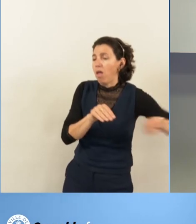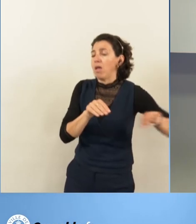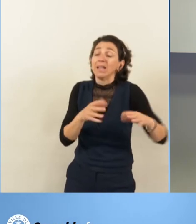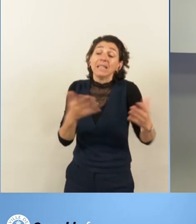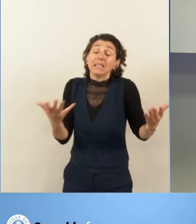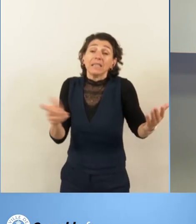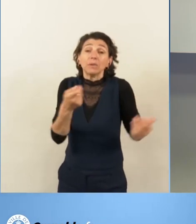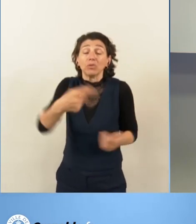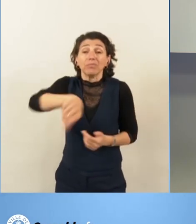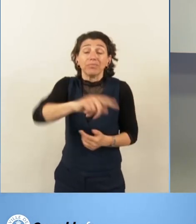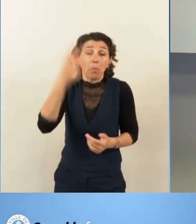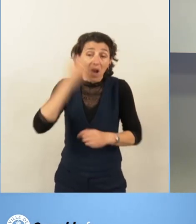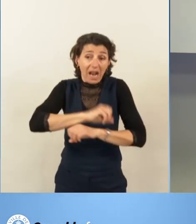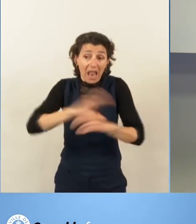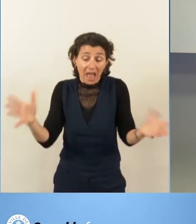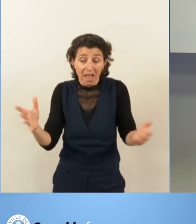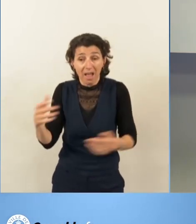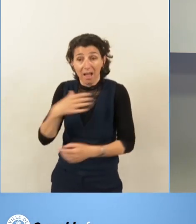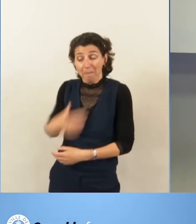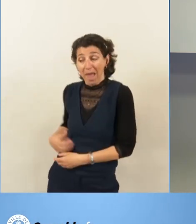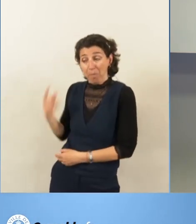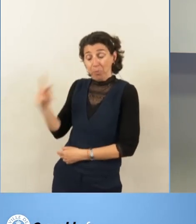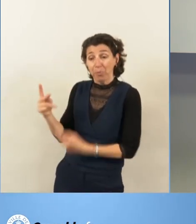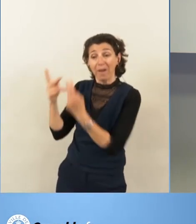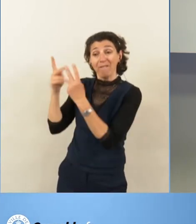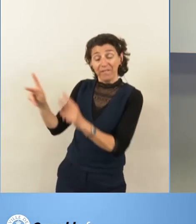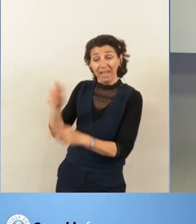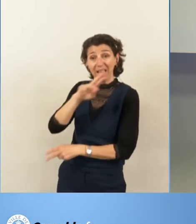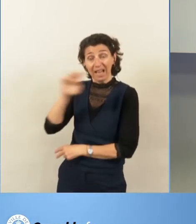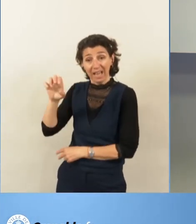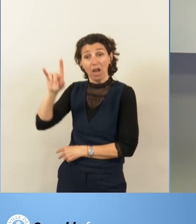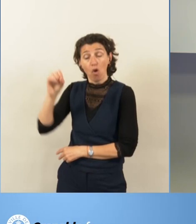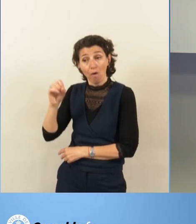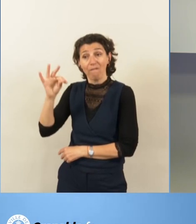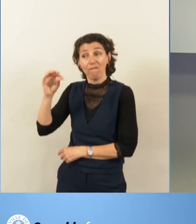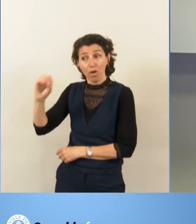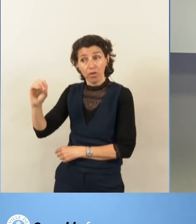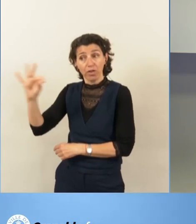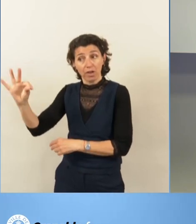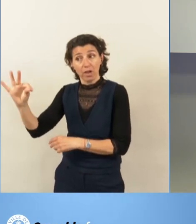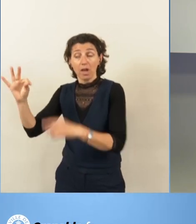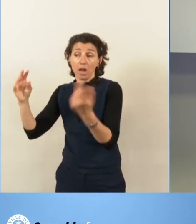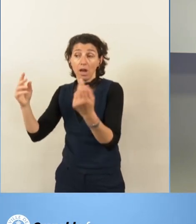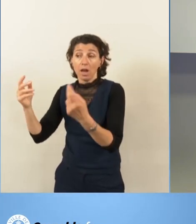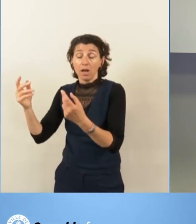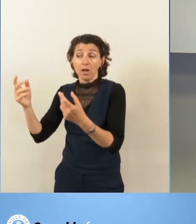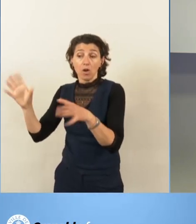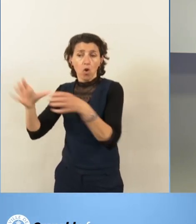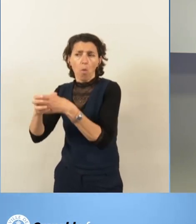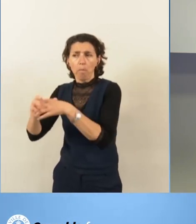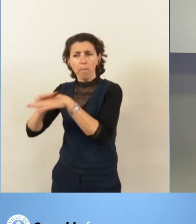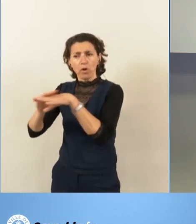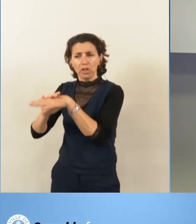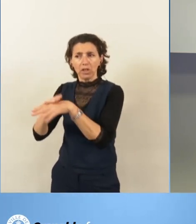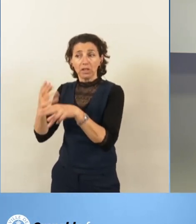le maire de Rey au vote a été député du Parti chasse un parti